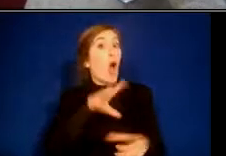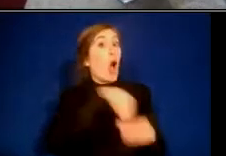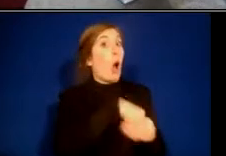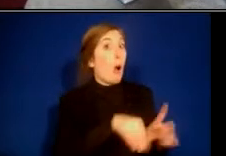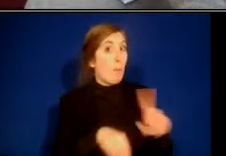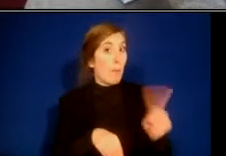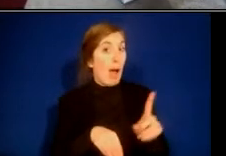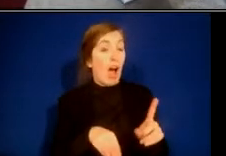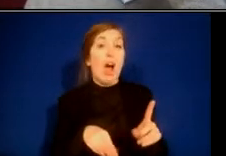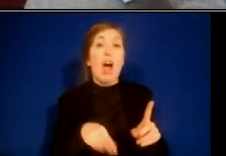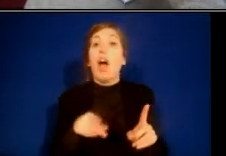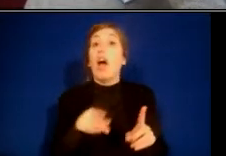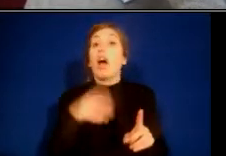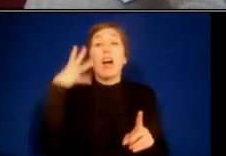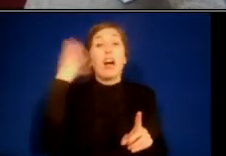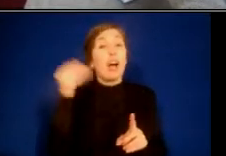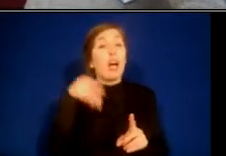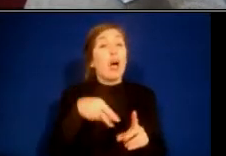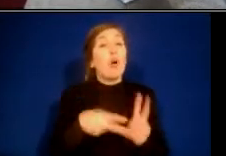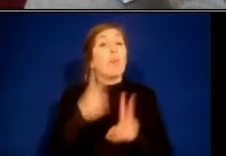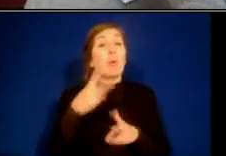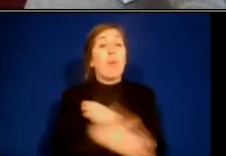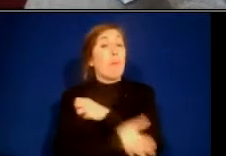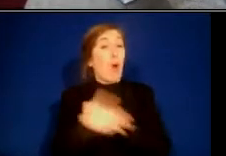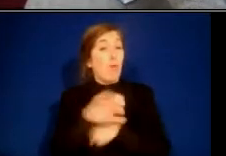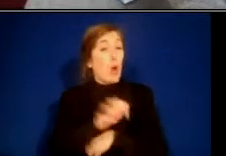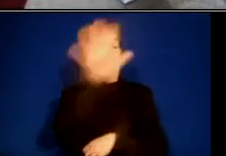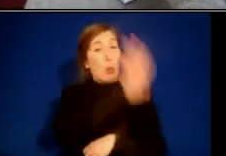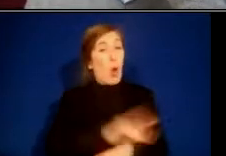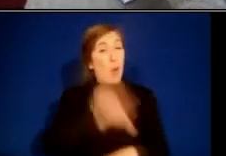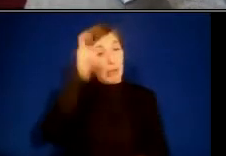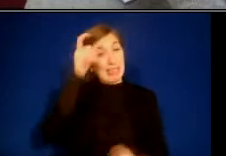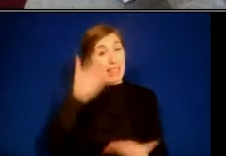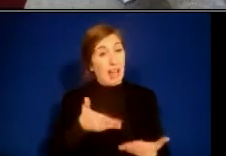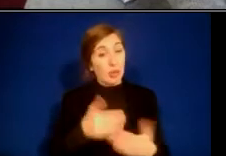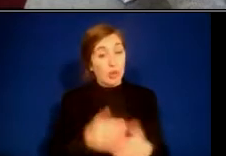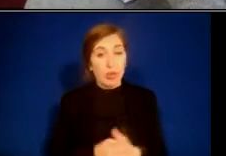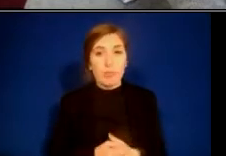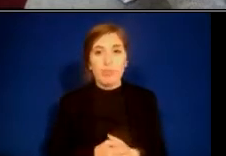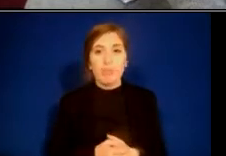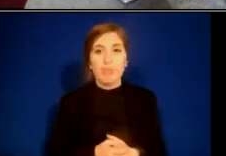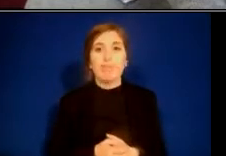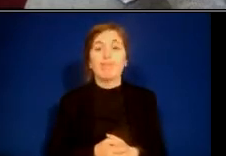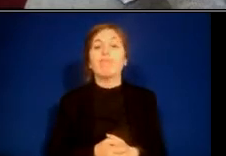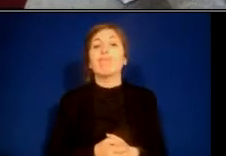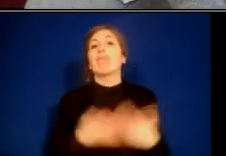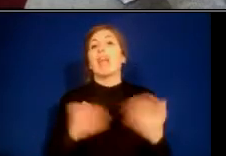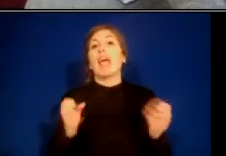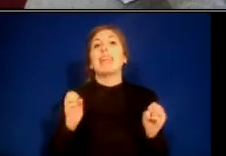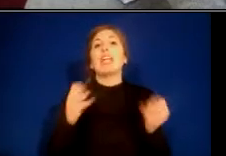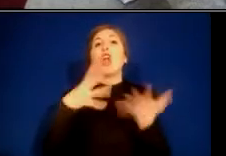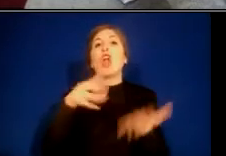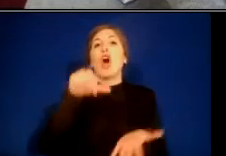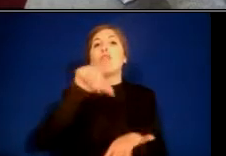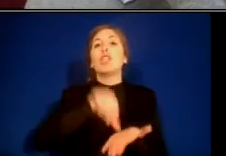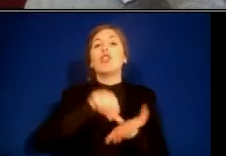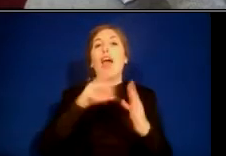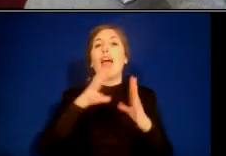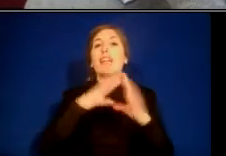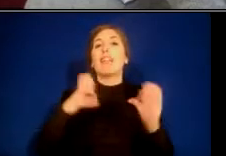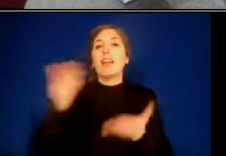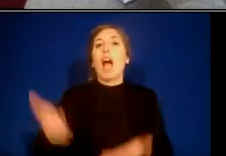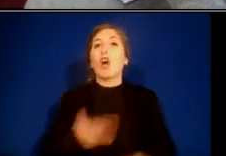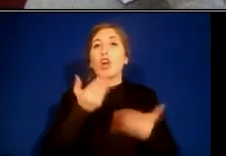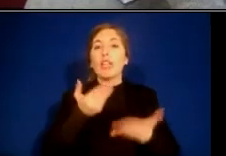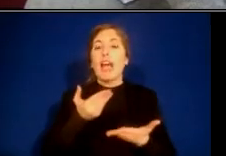povero d'Europa. La distribuzione dei prodotti in 19 centri di accoglienza